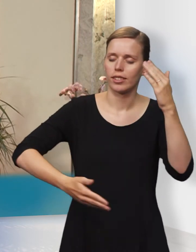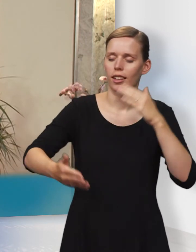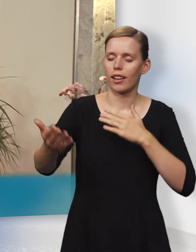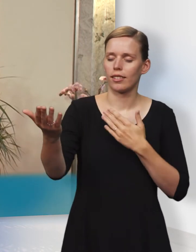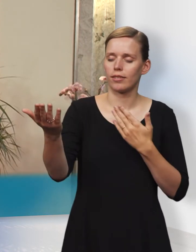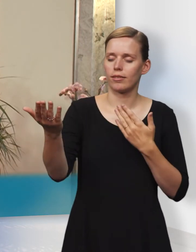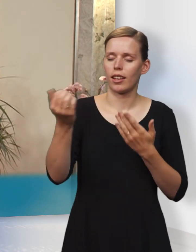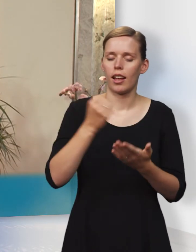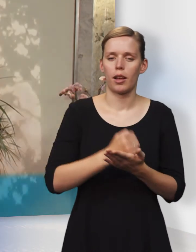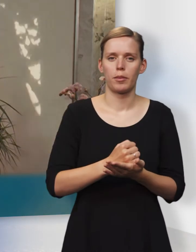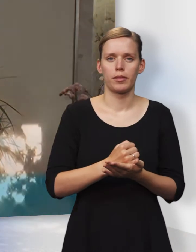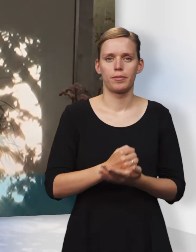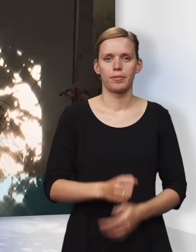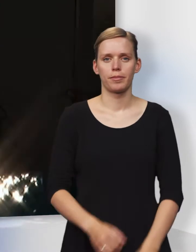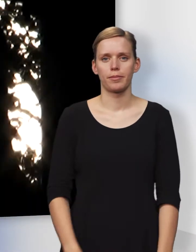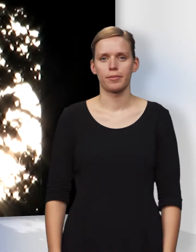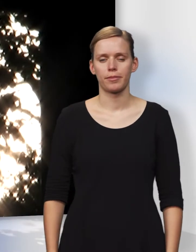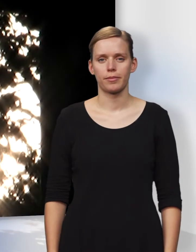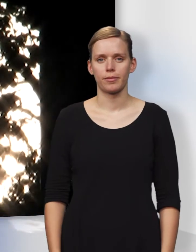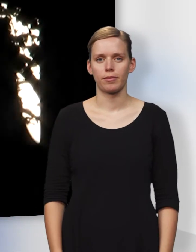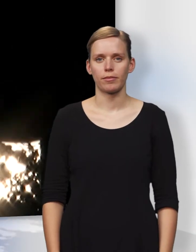Ewigkeit. Amen.